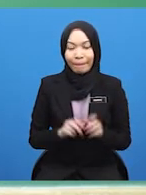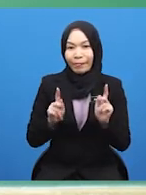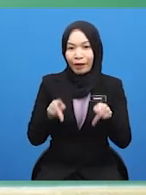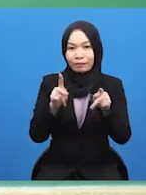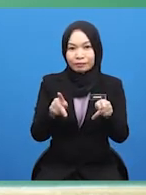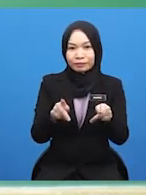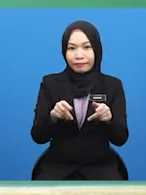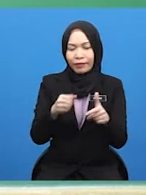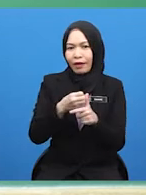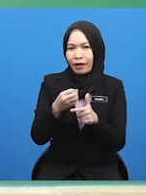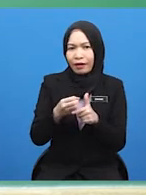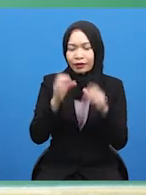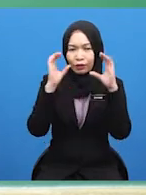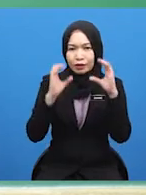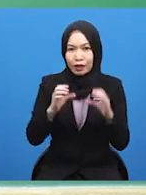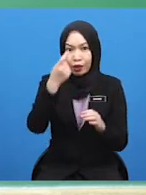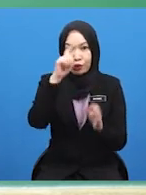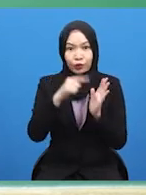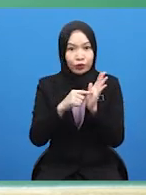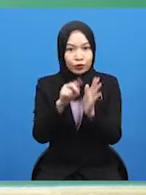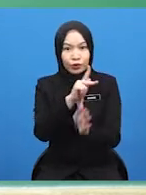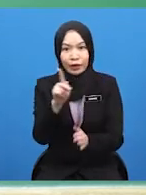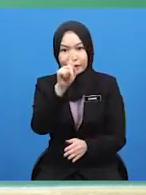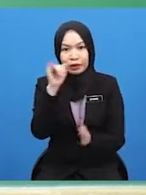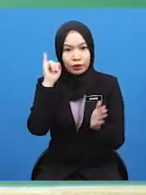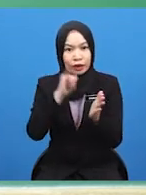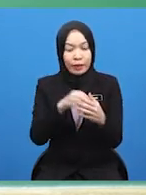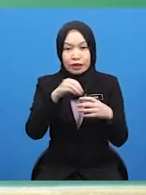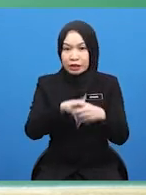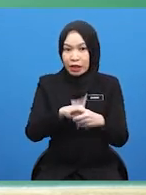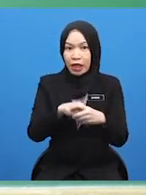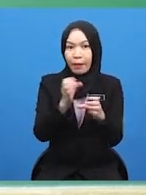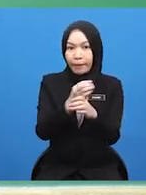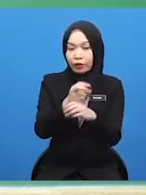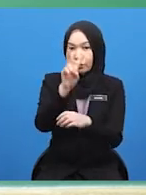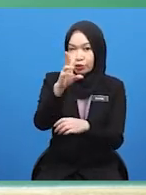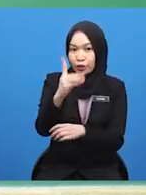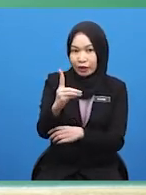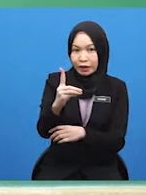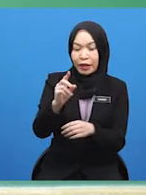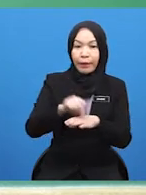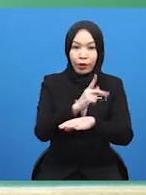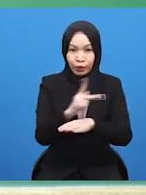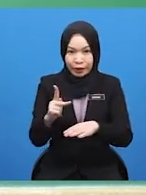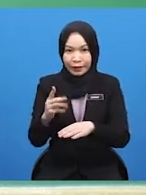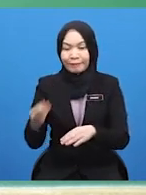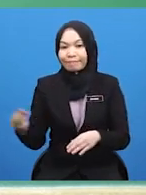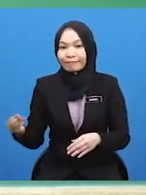Proses atau teknik yang mempersembahkan sesuatu imej dalam bentuk dua dimensi menggunakan media kering.